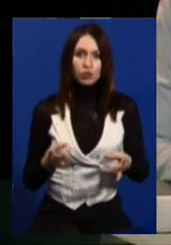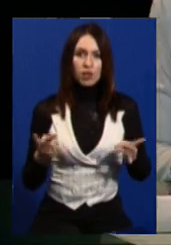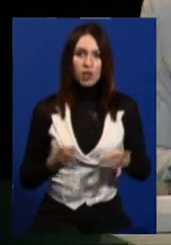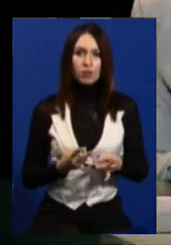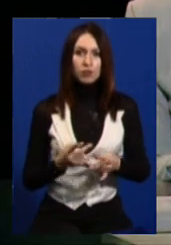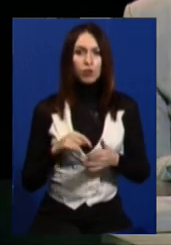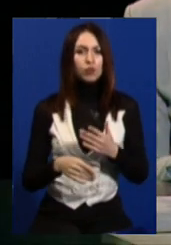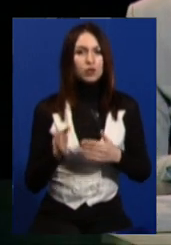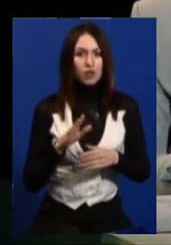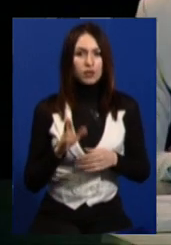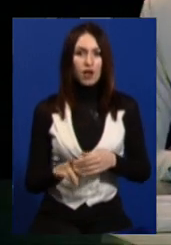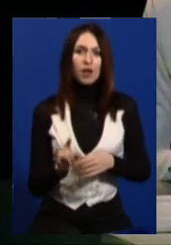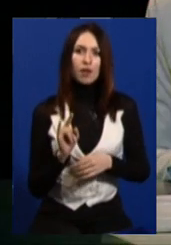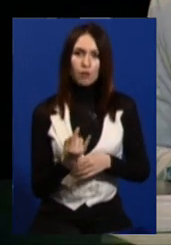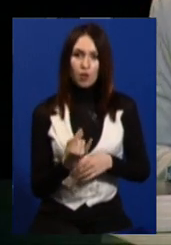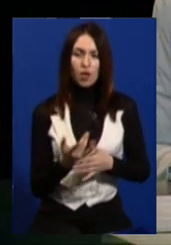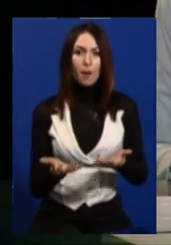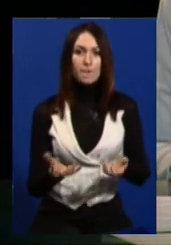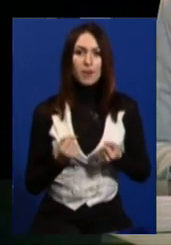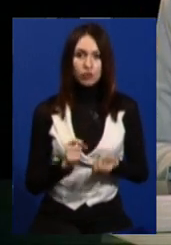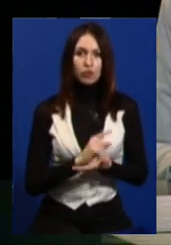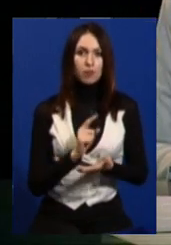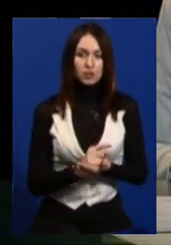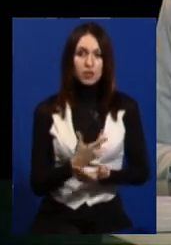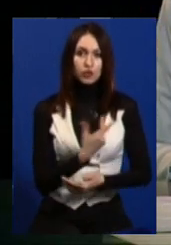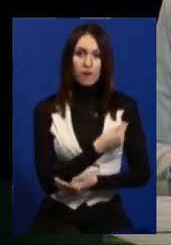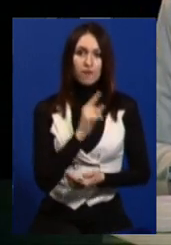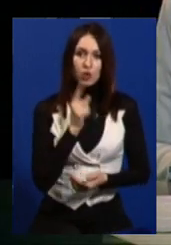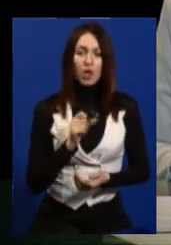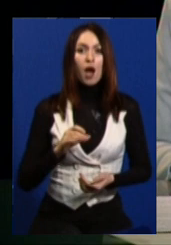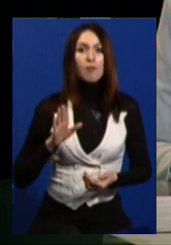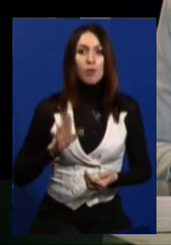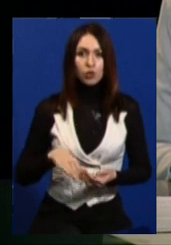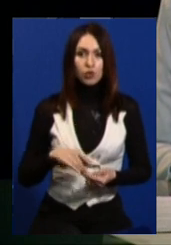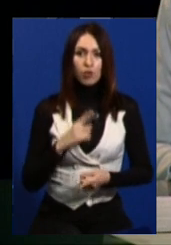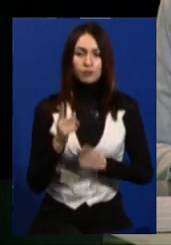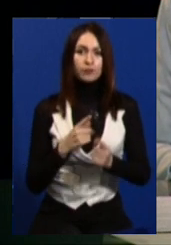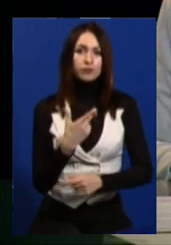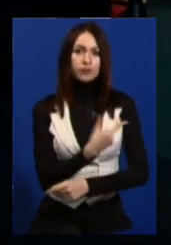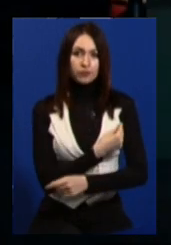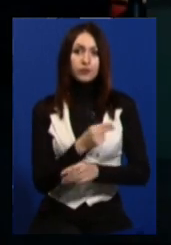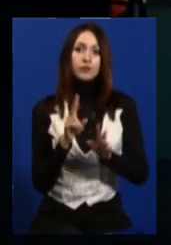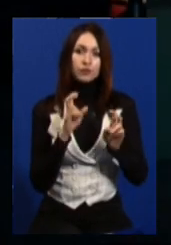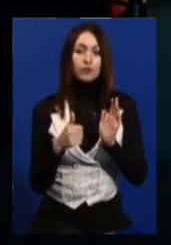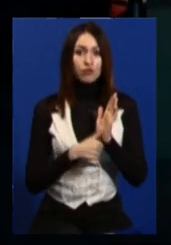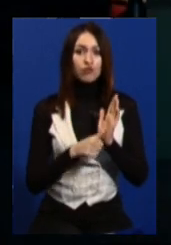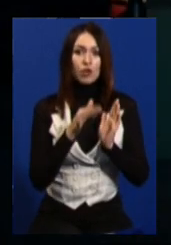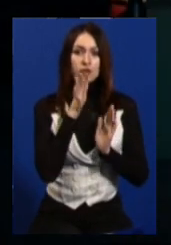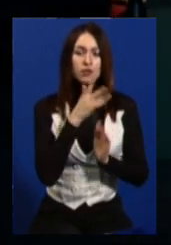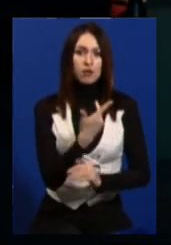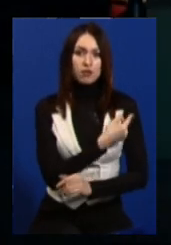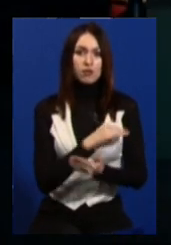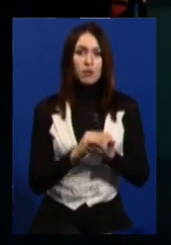Тобто, давайте так, дитина отримує обов'язкове щеплення у рік, а потім ревакцинація за графіком щеплень, за календарем 6 у 6 років. Да, і